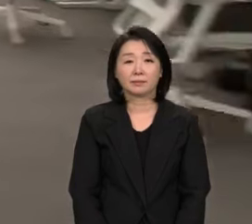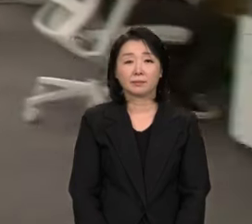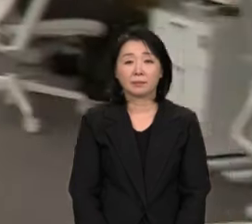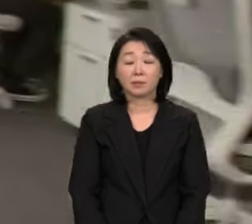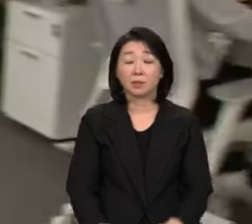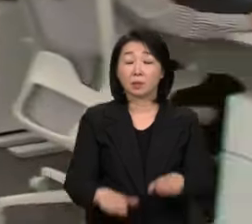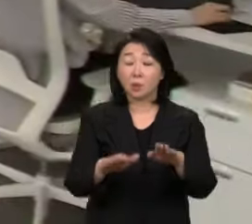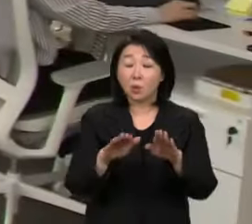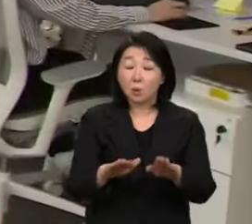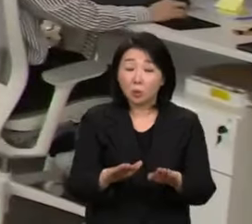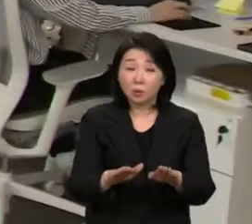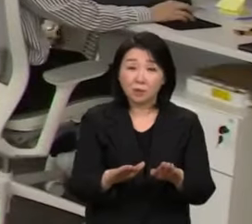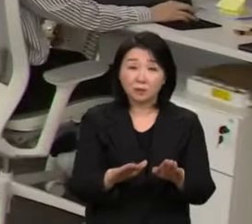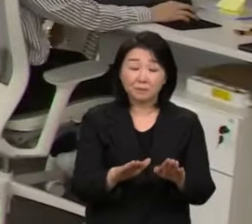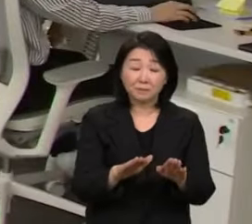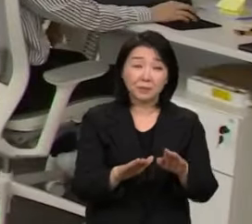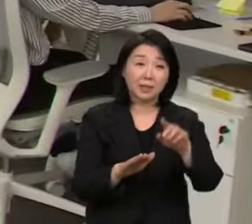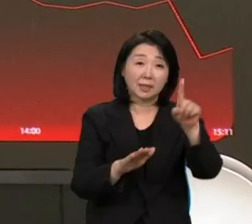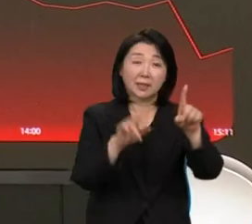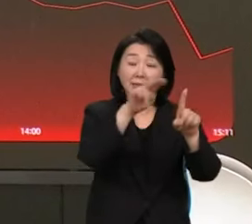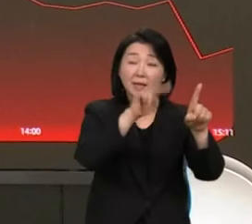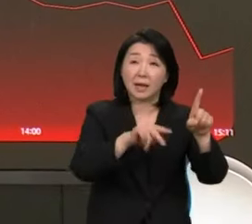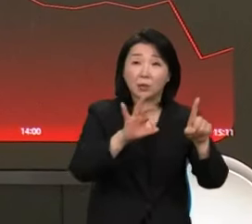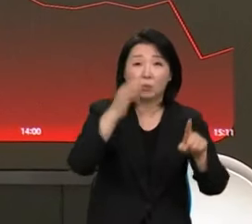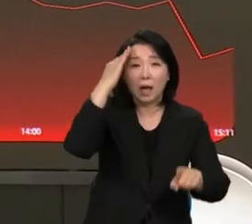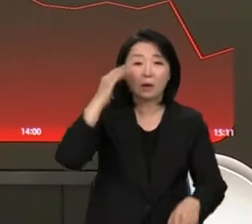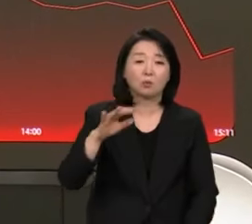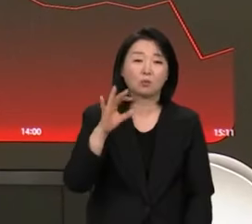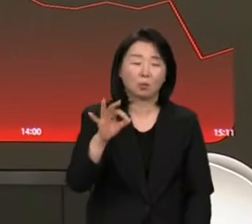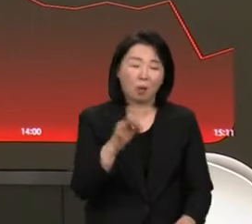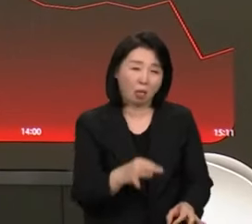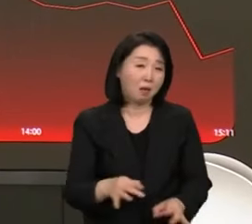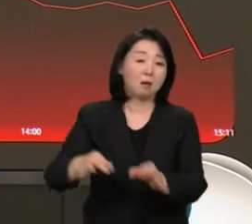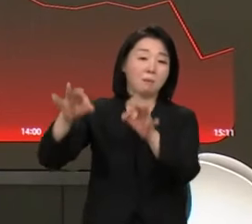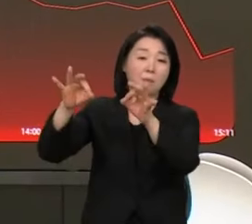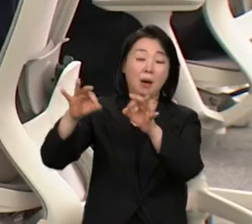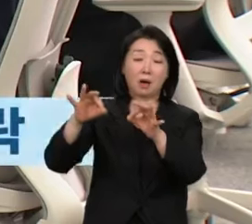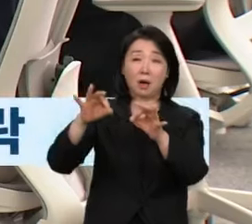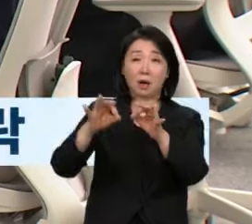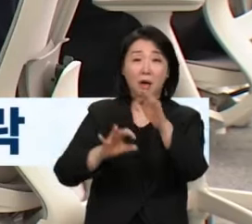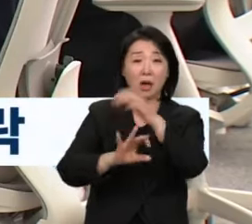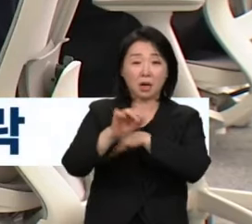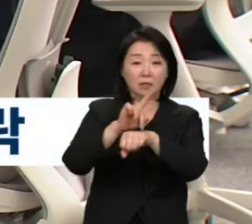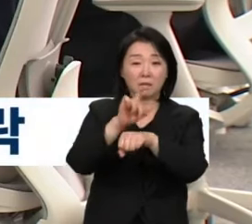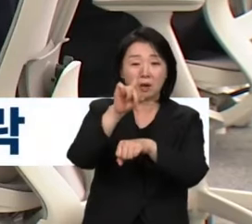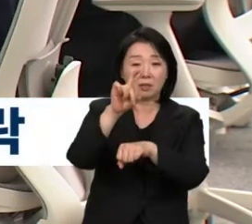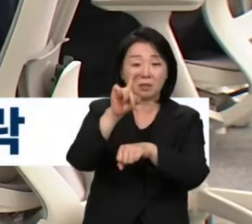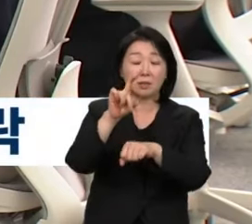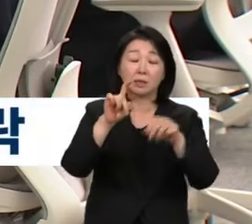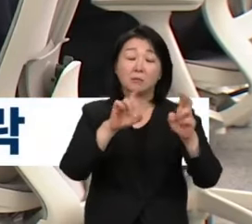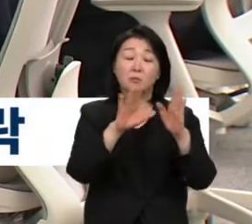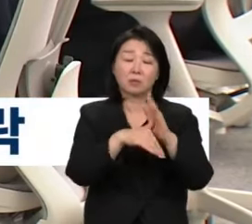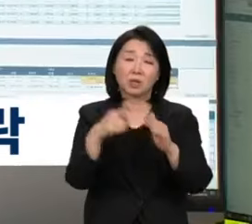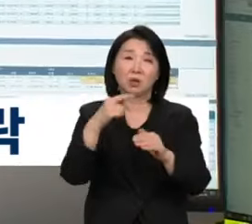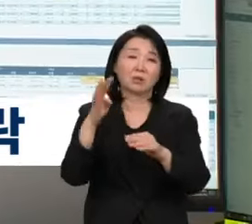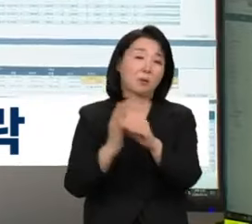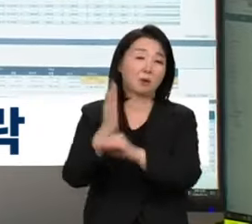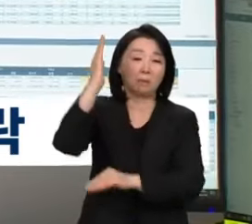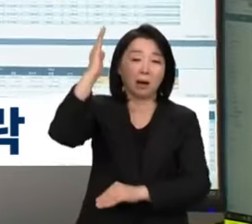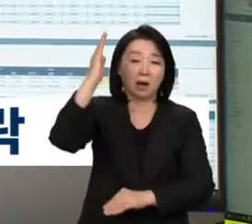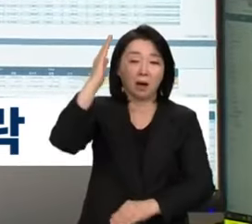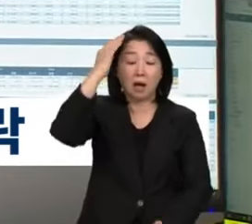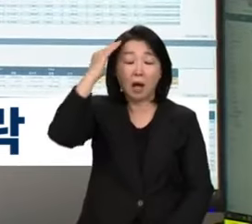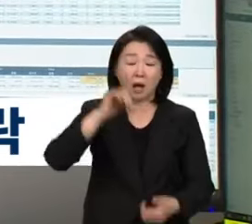오늘 원달러 환율은 외환 거래 시작 직후부터 치솟더니 오전 11시 반쯤 1400원을 돌파했습니다